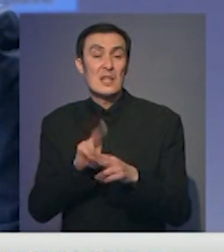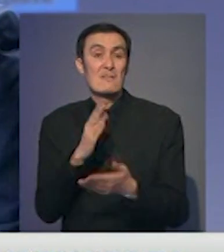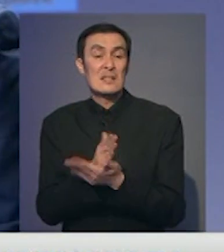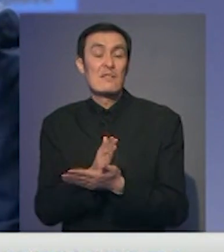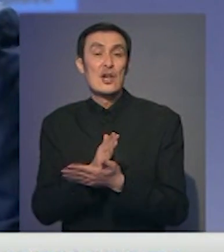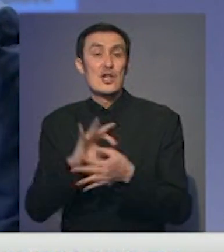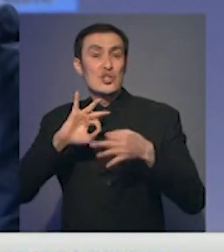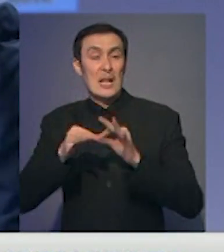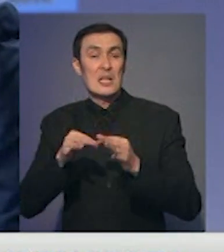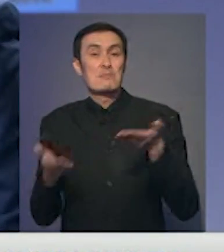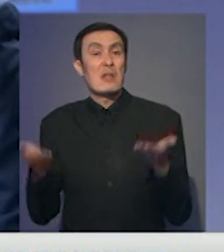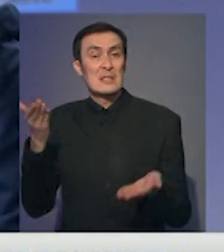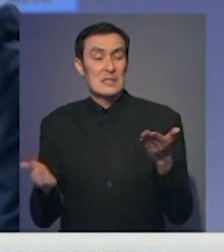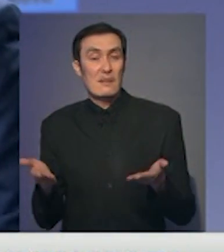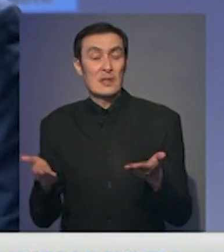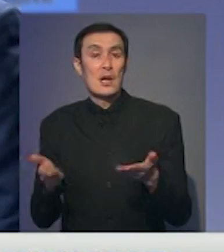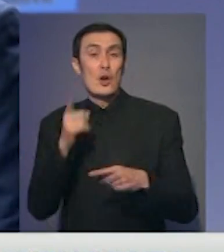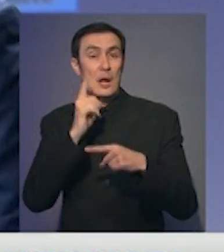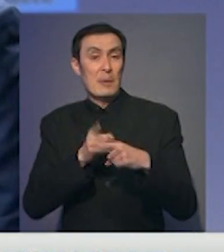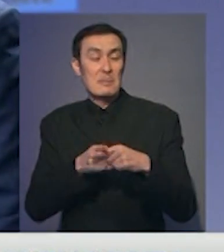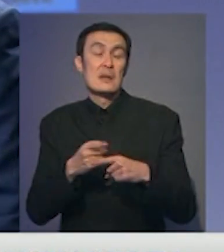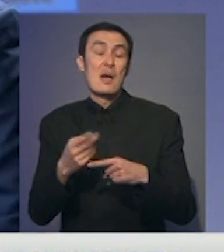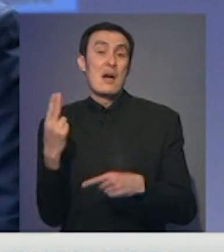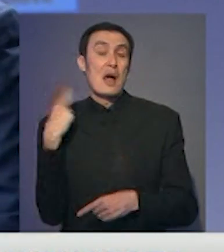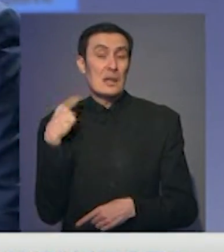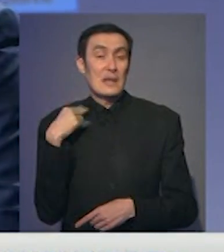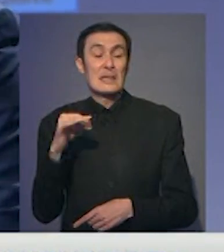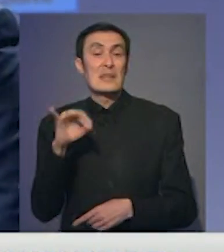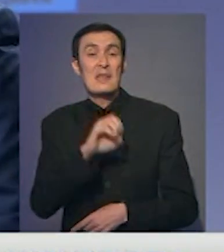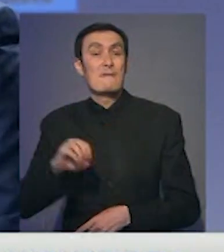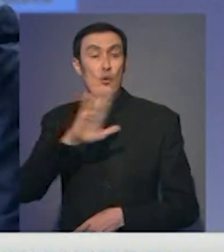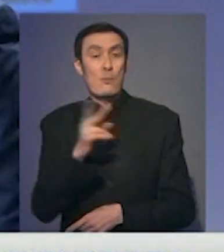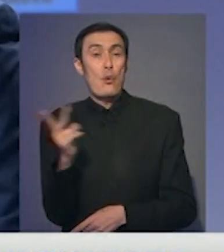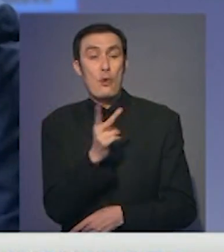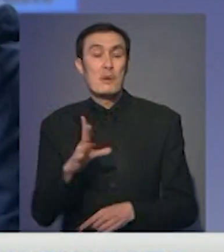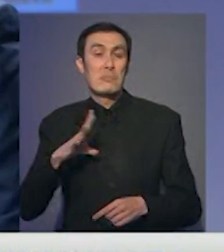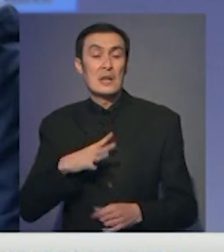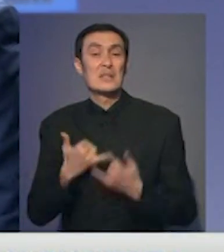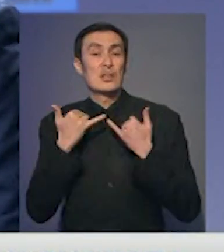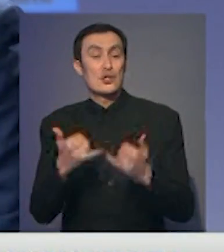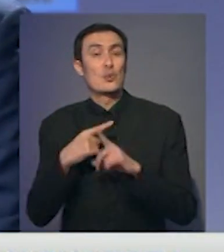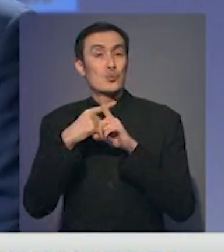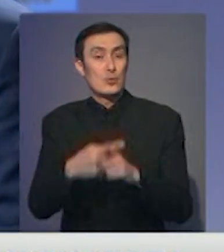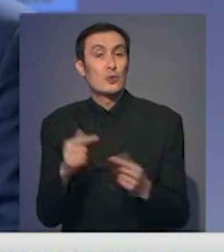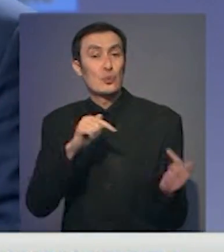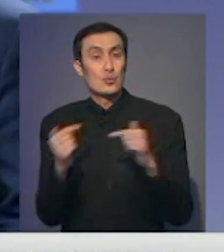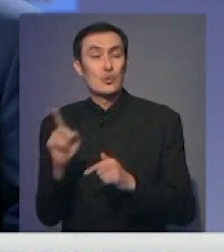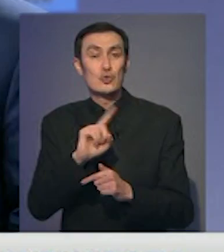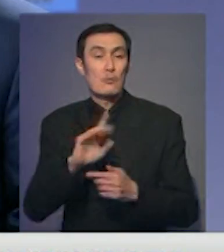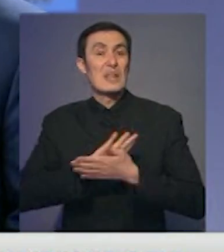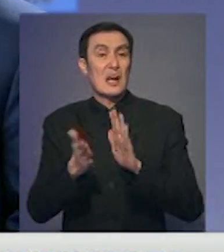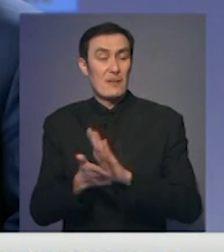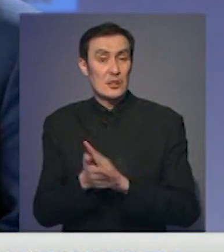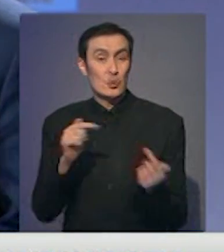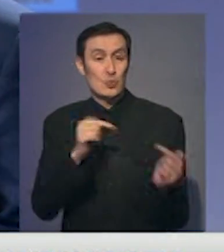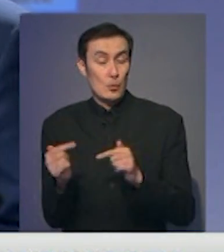тщательно сбалансированный компромисс между ЕС и Великобританией, и в котором обе стороны пошли на значительные уступки, чтобы прийти к